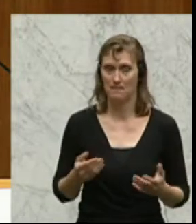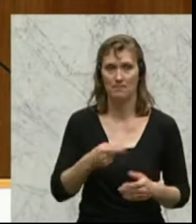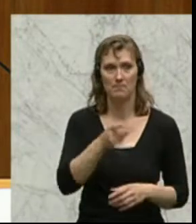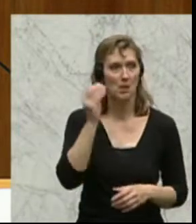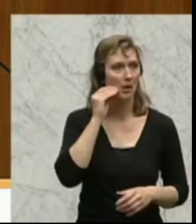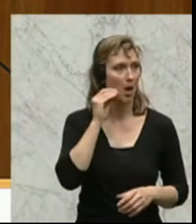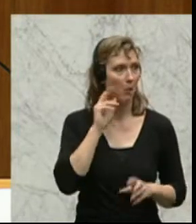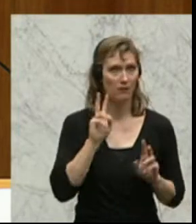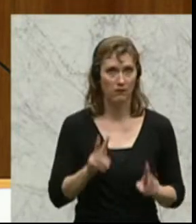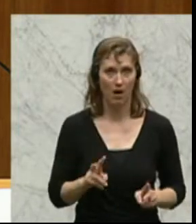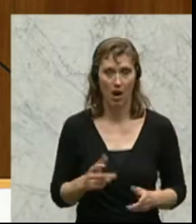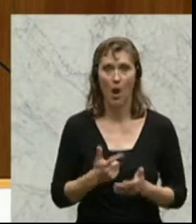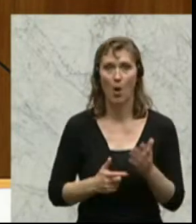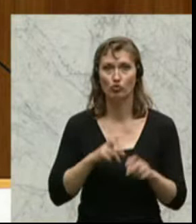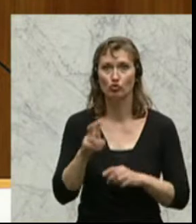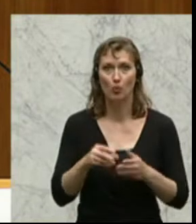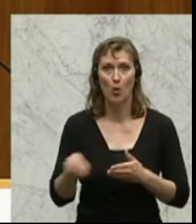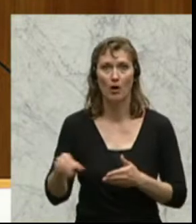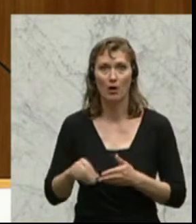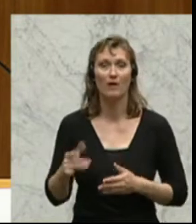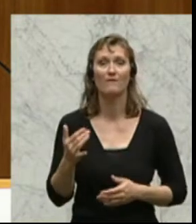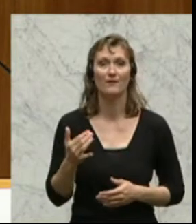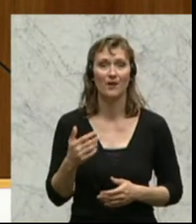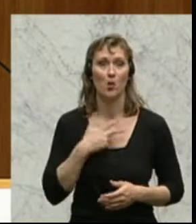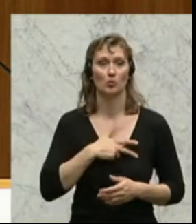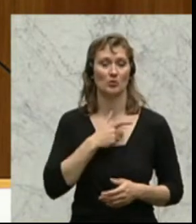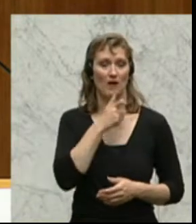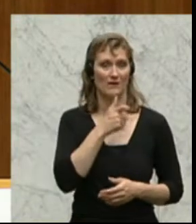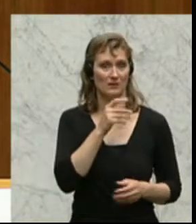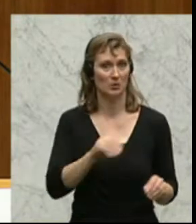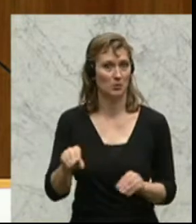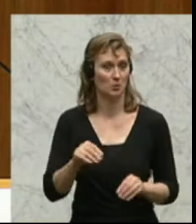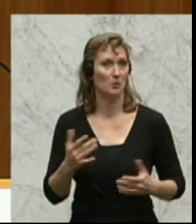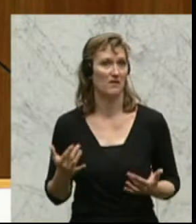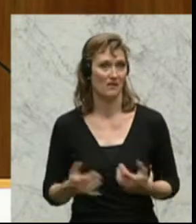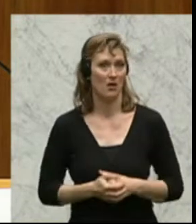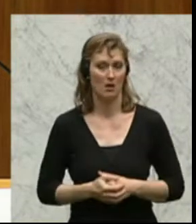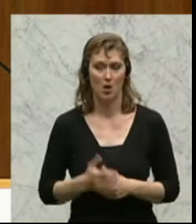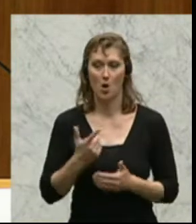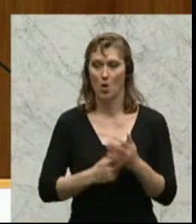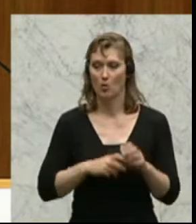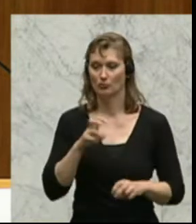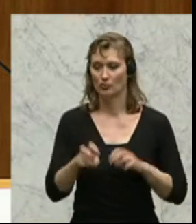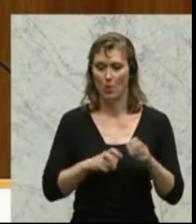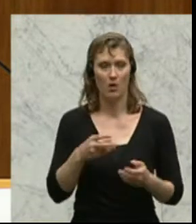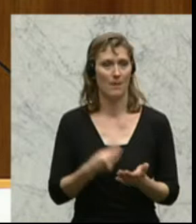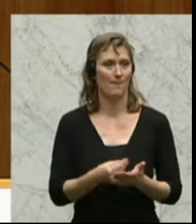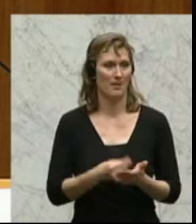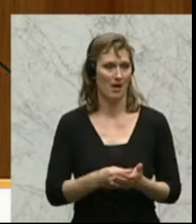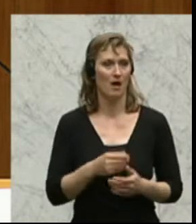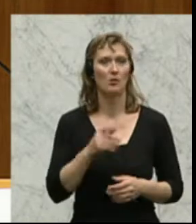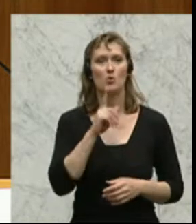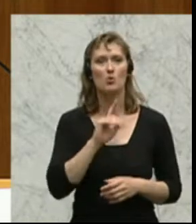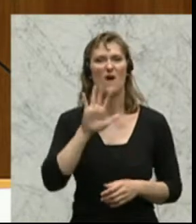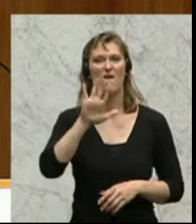davon auf die Lohnsteuer bzw. auf die Sozialversicherungen fällt? Die Lohnsteuer beträgt lediglich 85